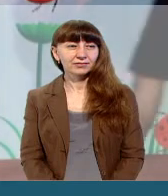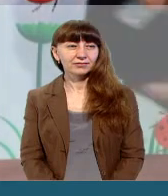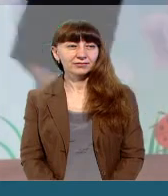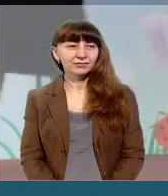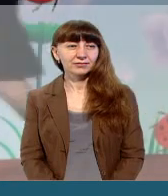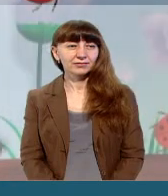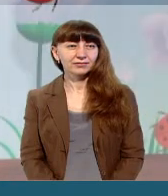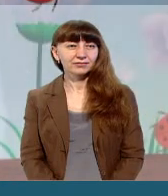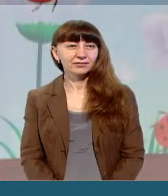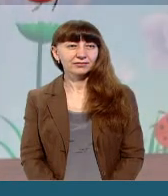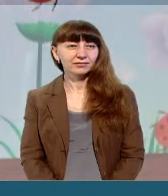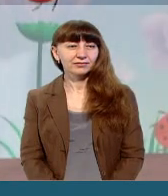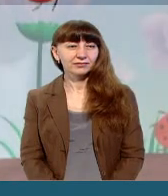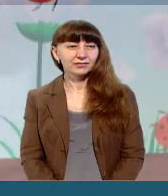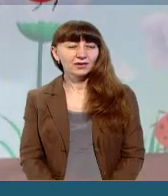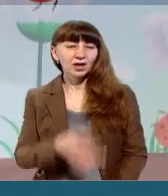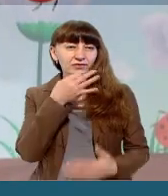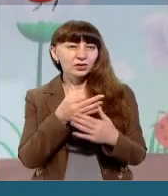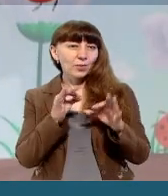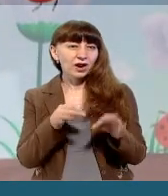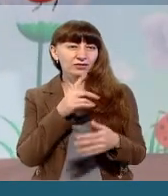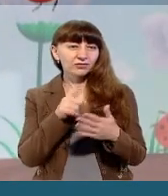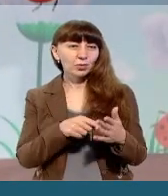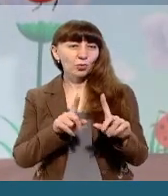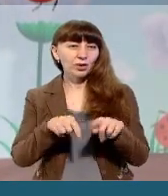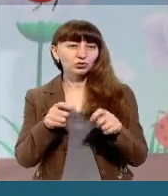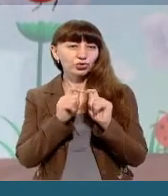нас всё честно ответил на правильный вопрос и